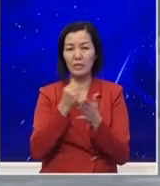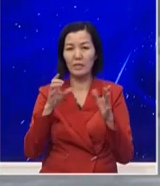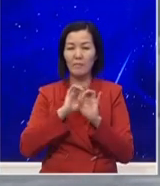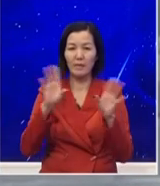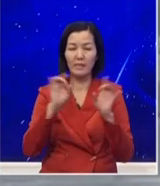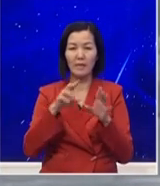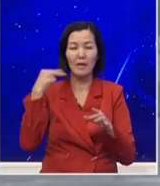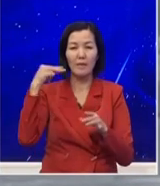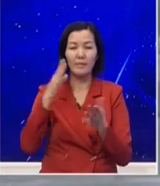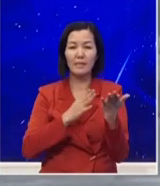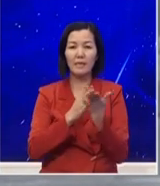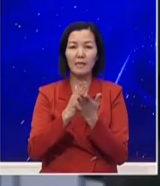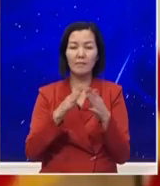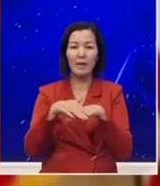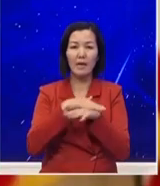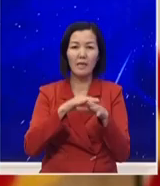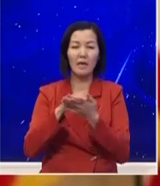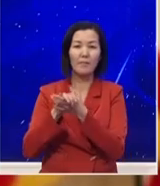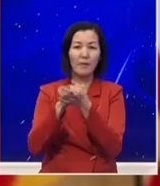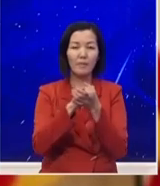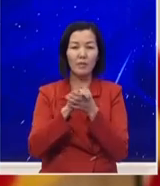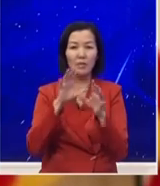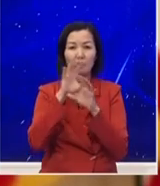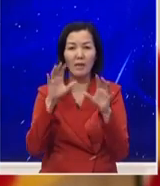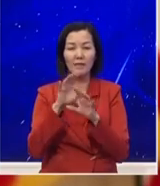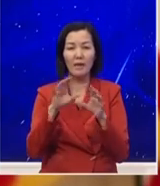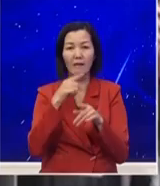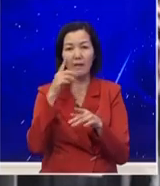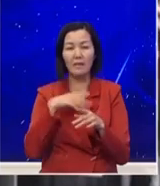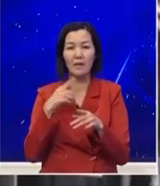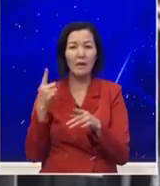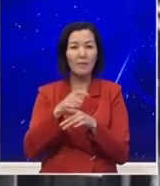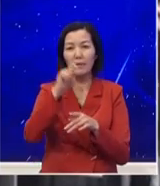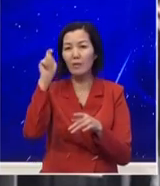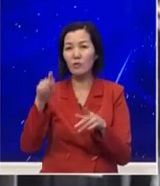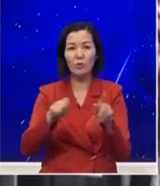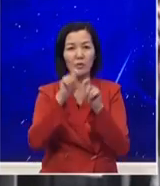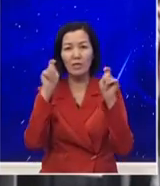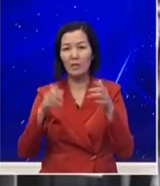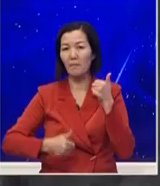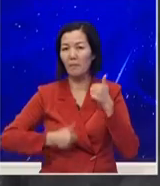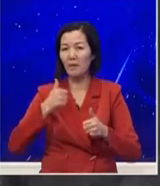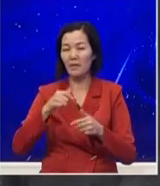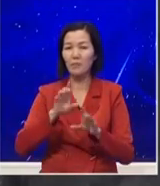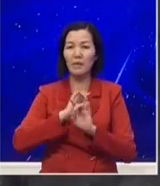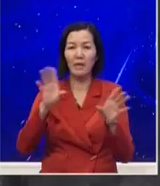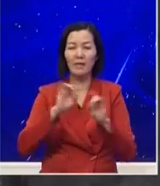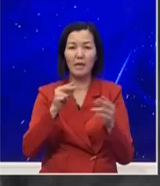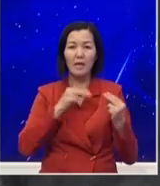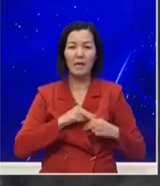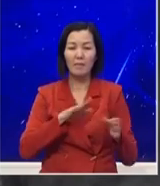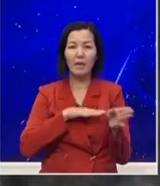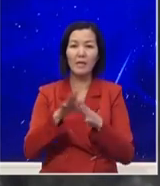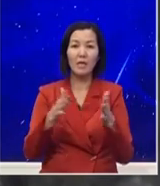Президенті қызметте болғанда халық бейбітшілігін сақтағанын айтты. Бірде-бір соғыс ашпағанын мақтанышпен жеткізді. Еңбек жолында